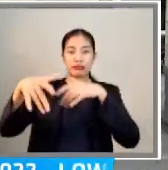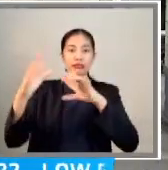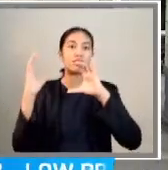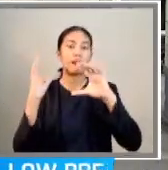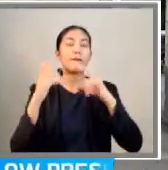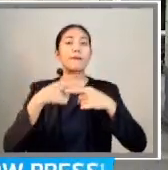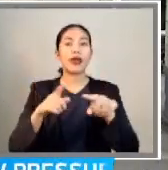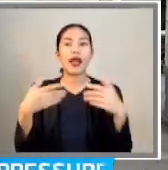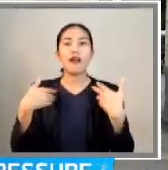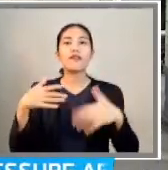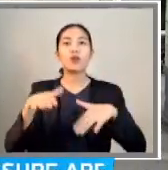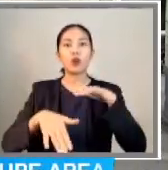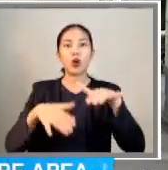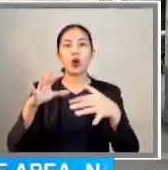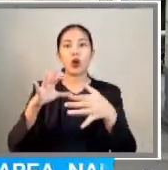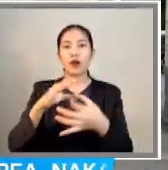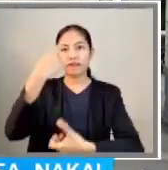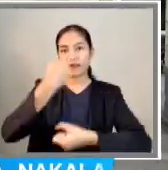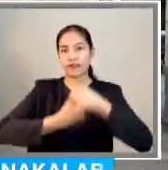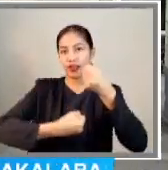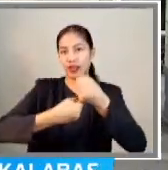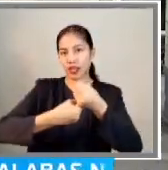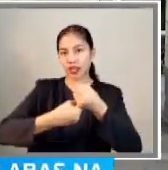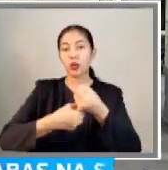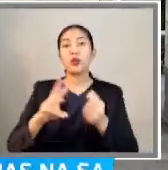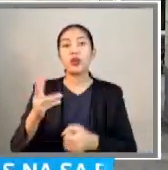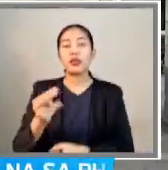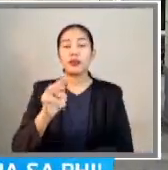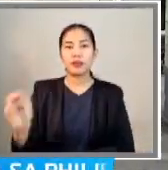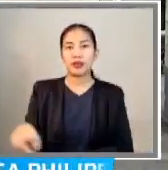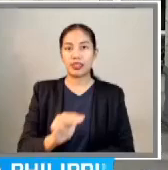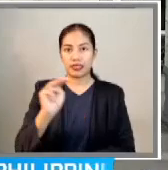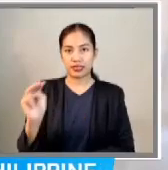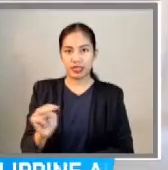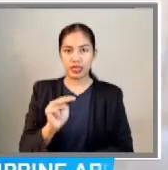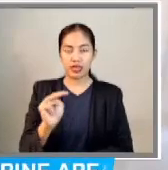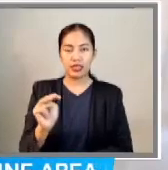Nazareno 2023. Narito po ang ruta.